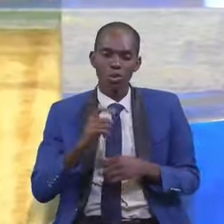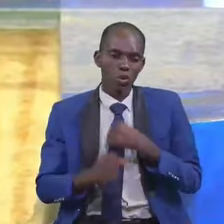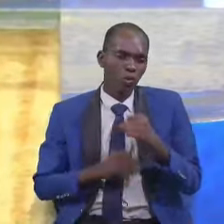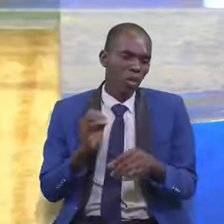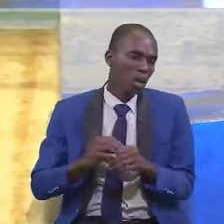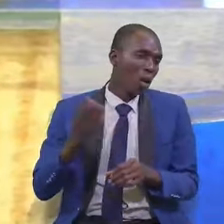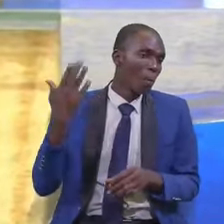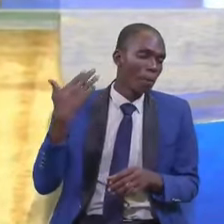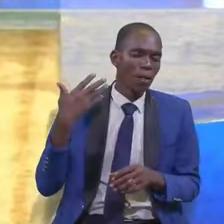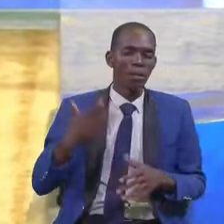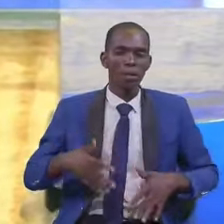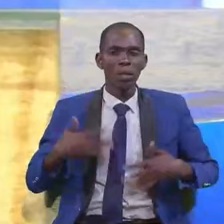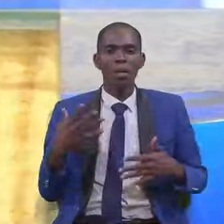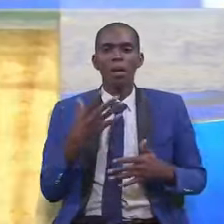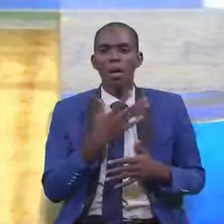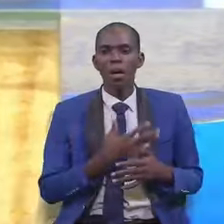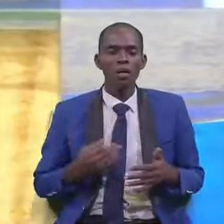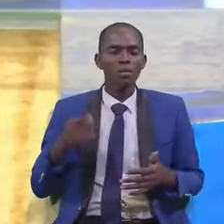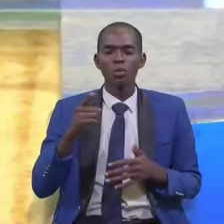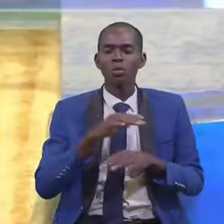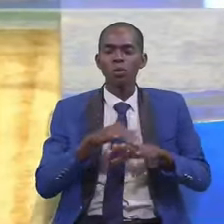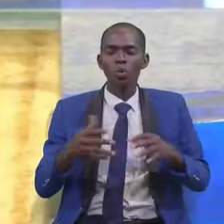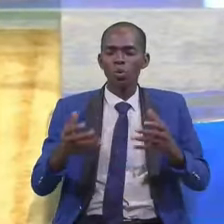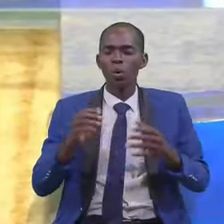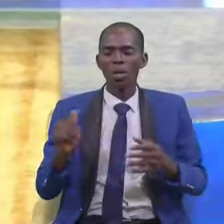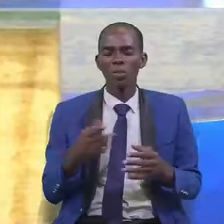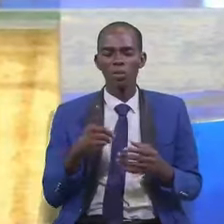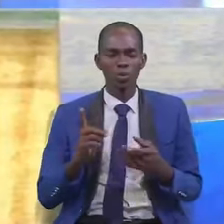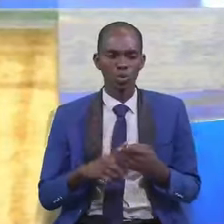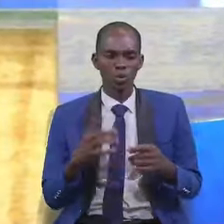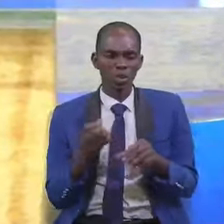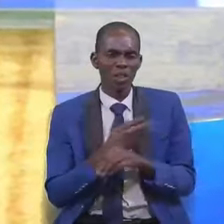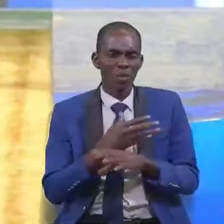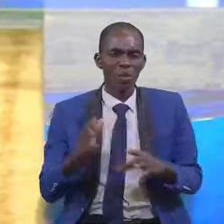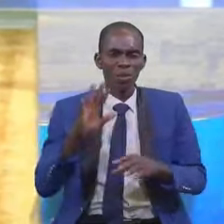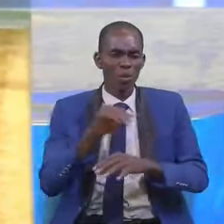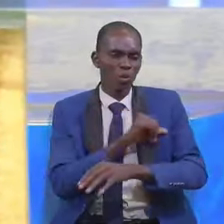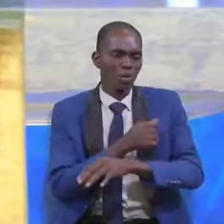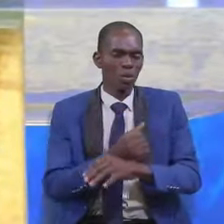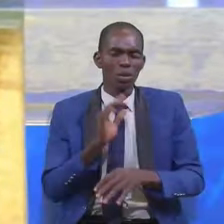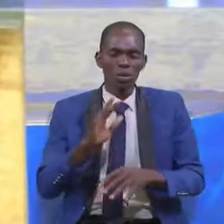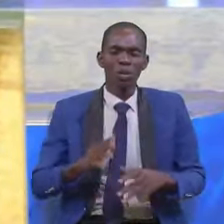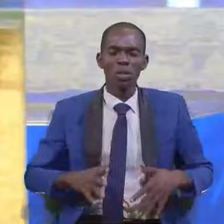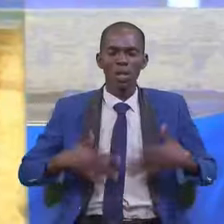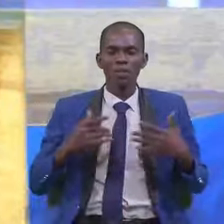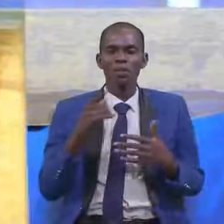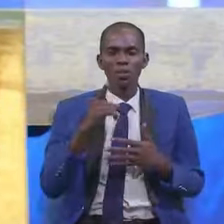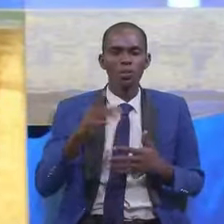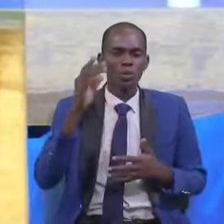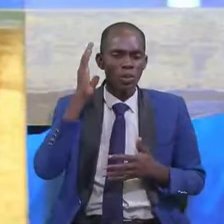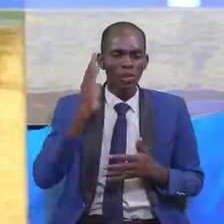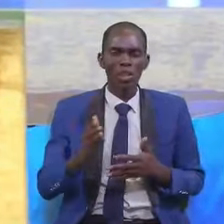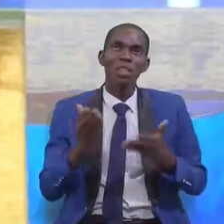pas permettre à que quelqu'un usurpe ton autorité, ta vie, ton don, il dit, vous servirez l'Éternel, votre